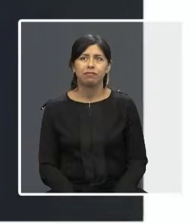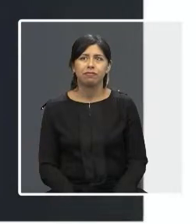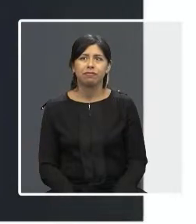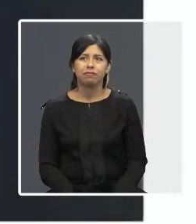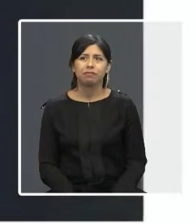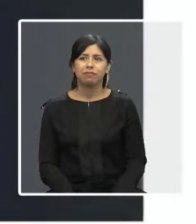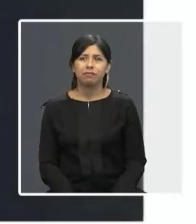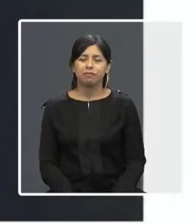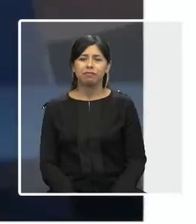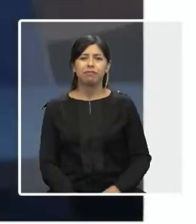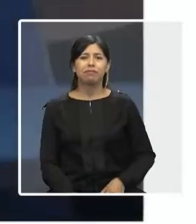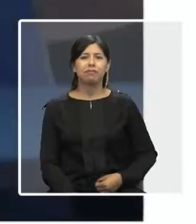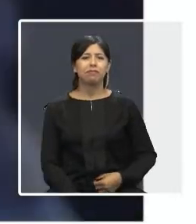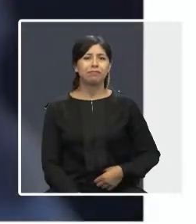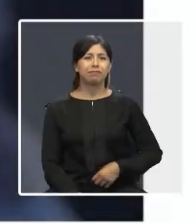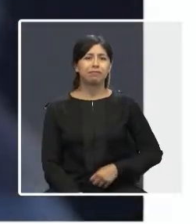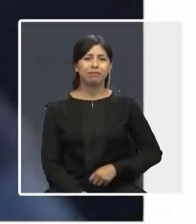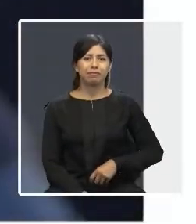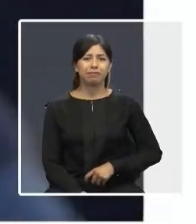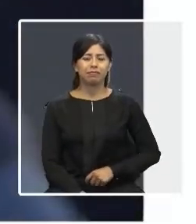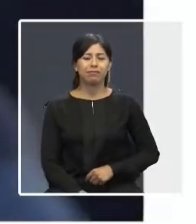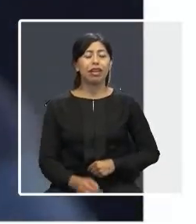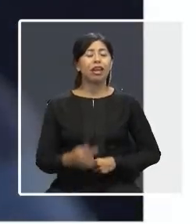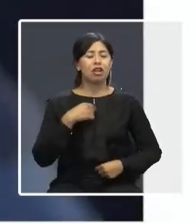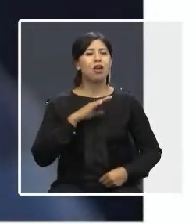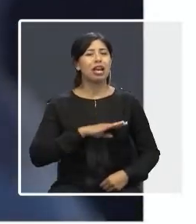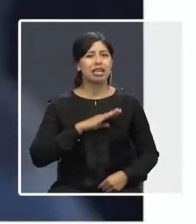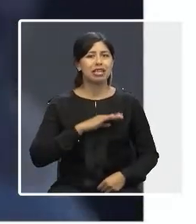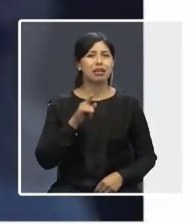おかえりなさい。